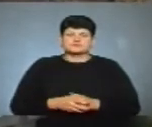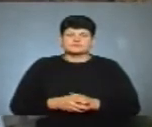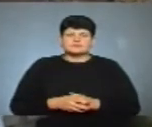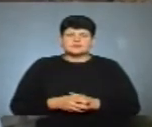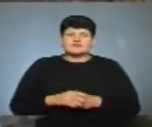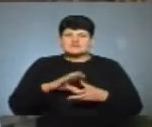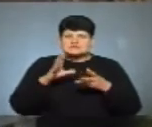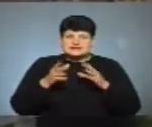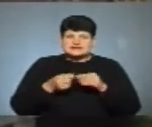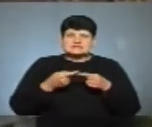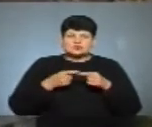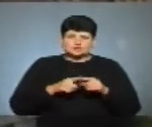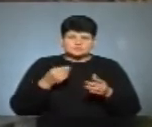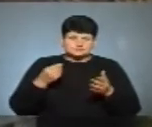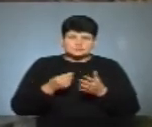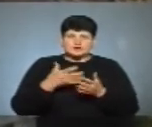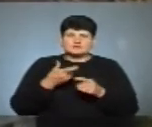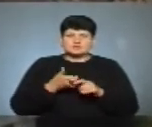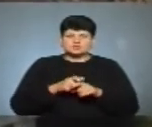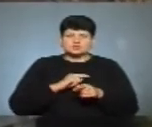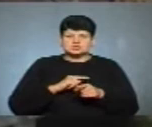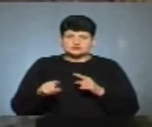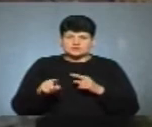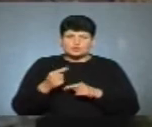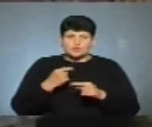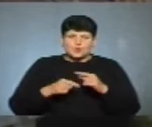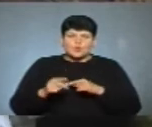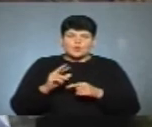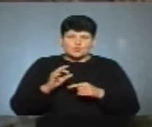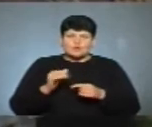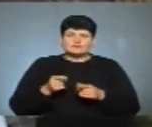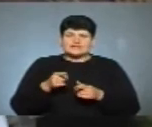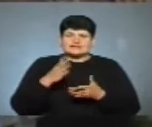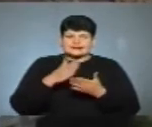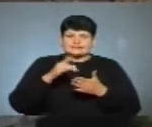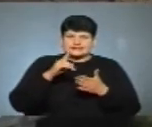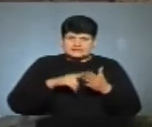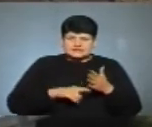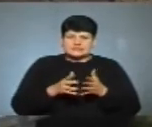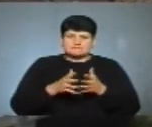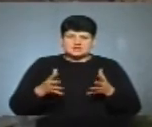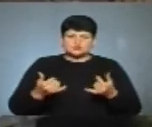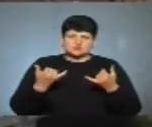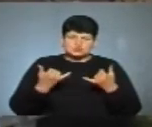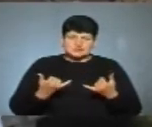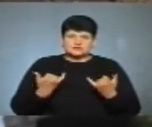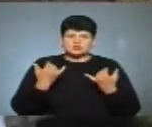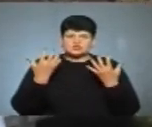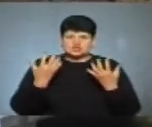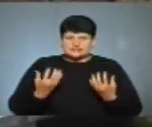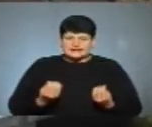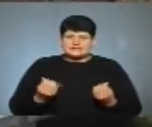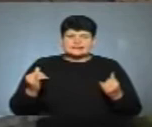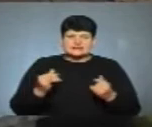взагалі технологія дороговартісна, але вона дуже швидко окуповується, вона є надійніша, вона є більш сучасна на сьогоднішній день.